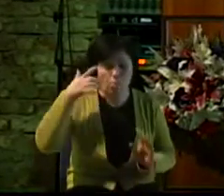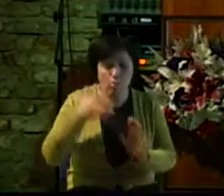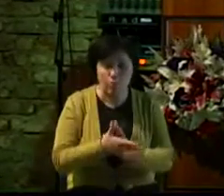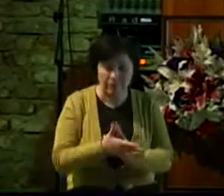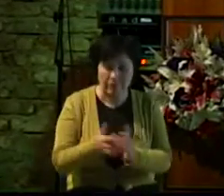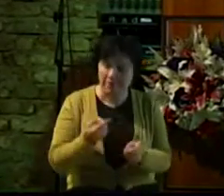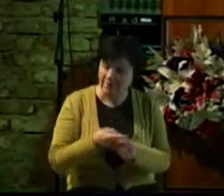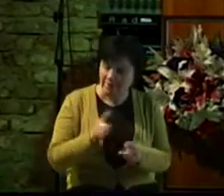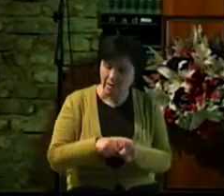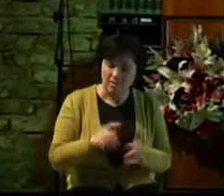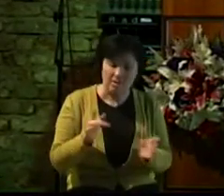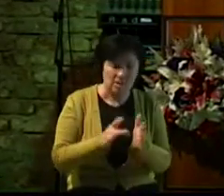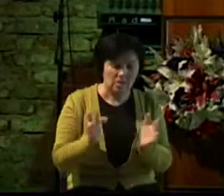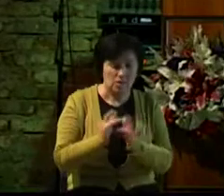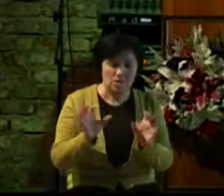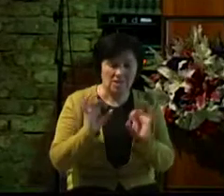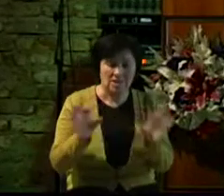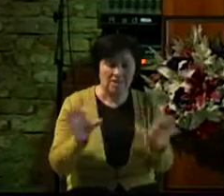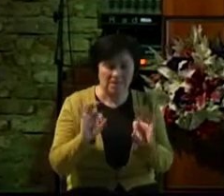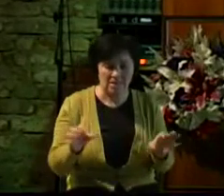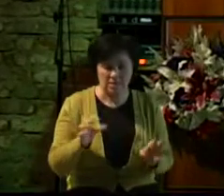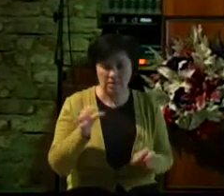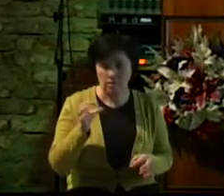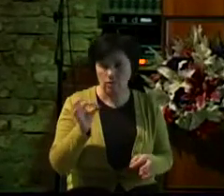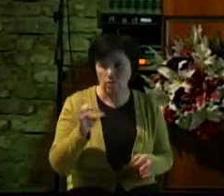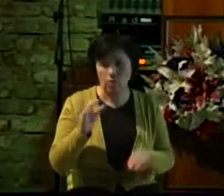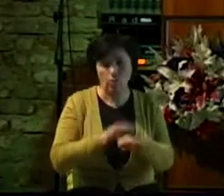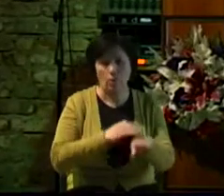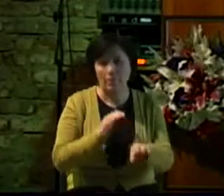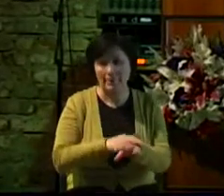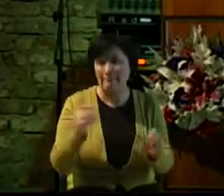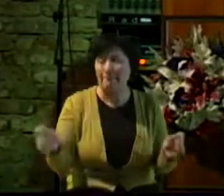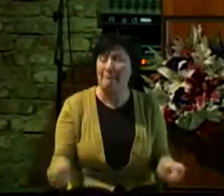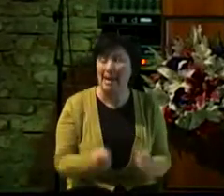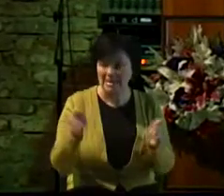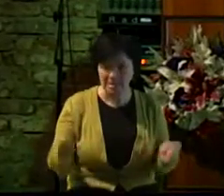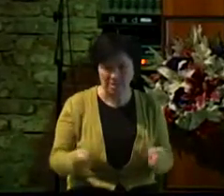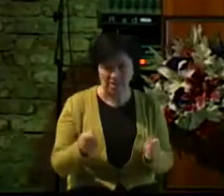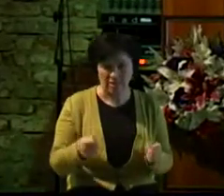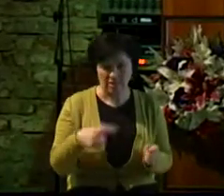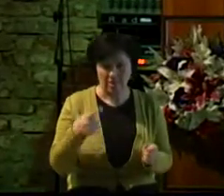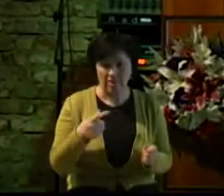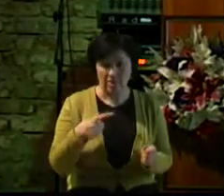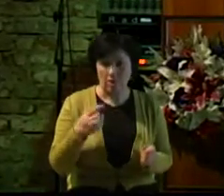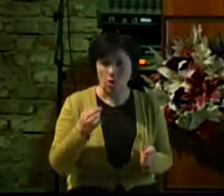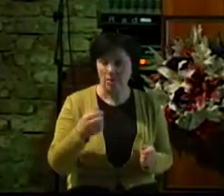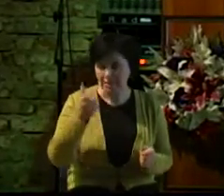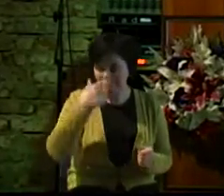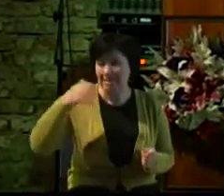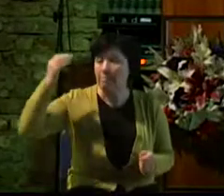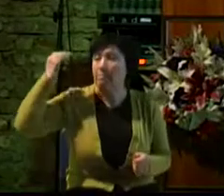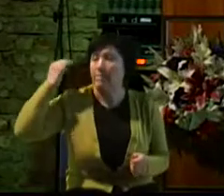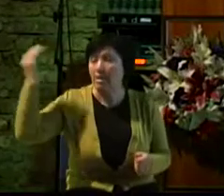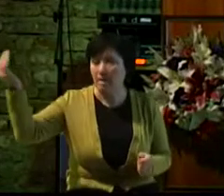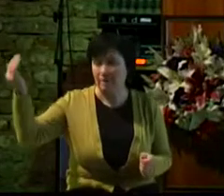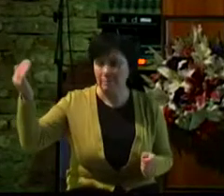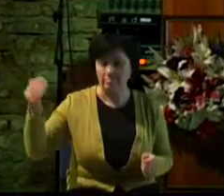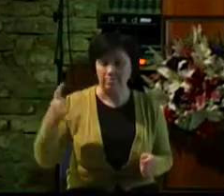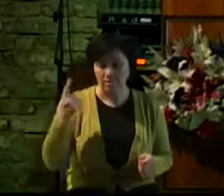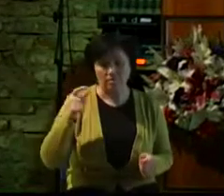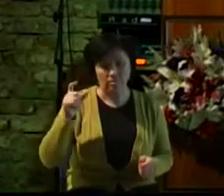Иисус рассказывает притчу о добром пастыре. По сути, здесь Он говорит о себе. У